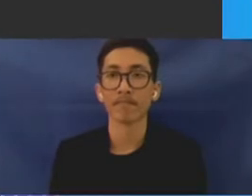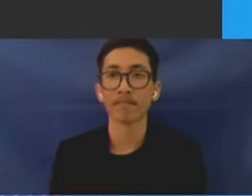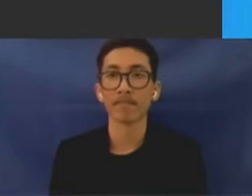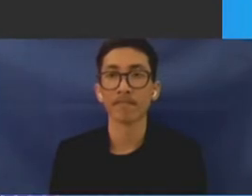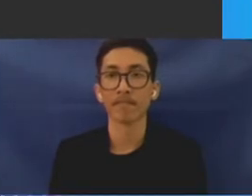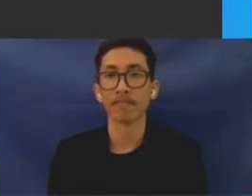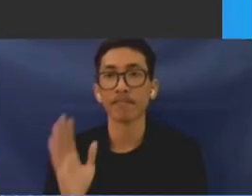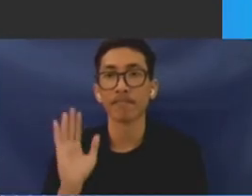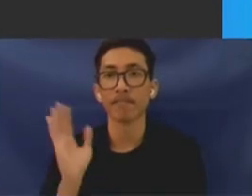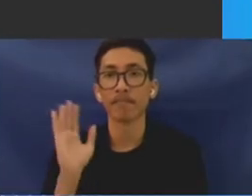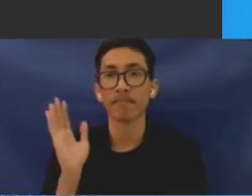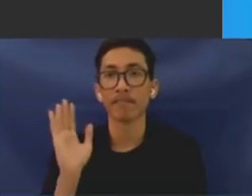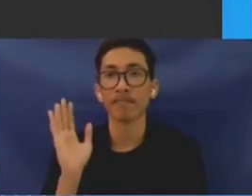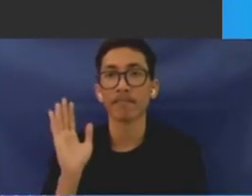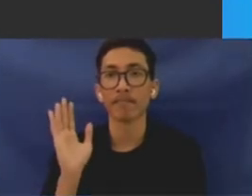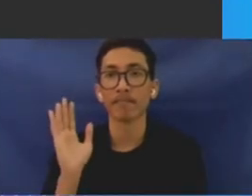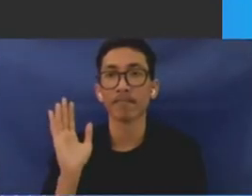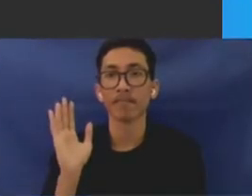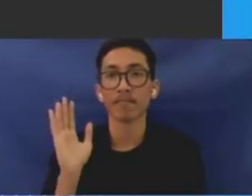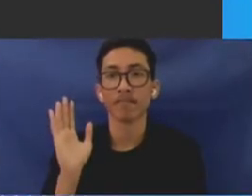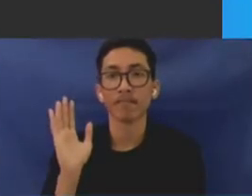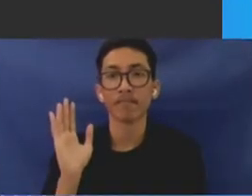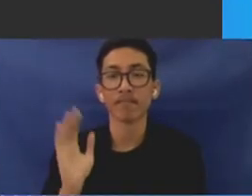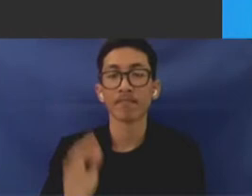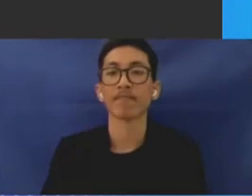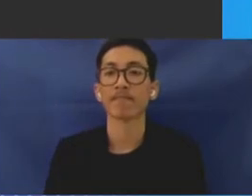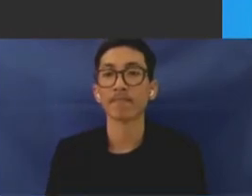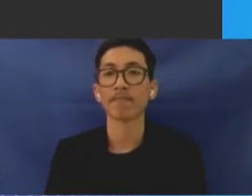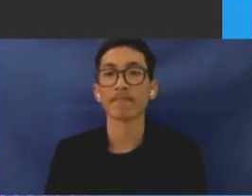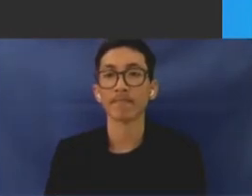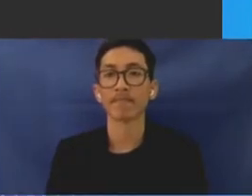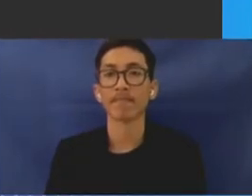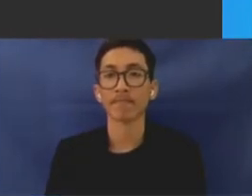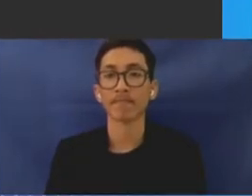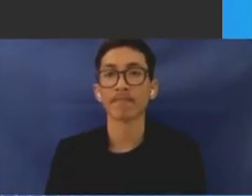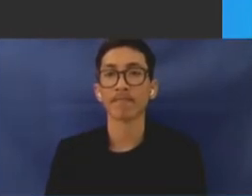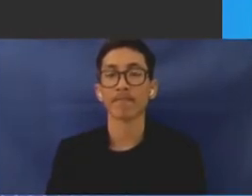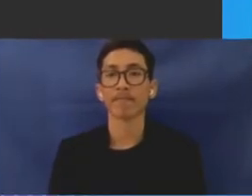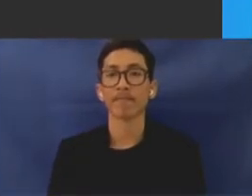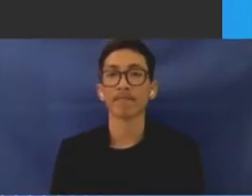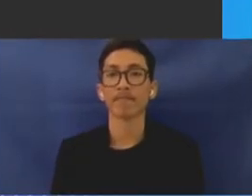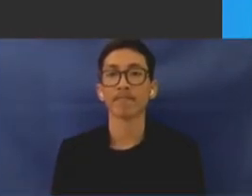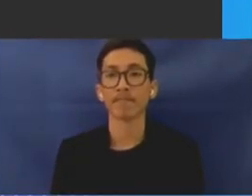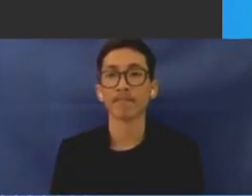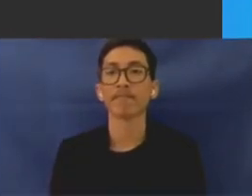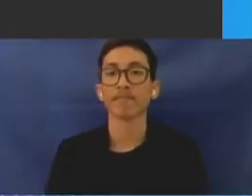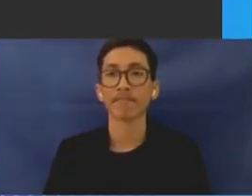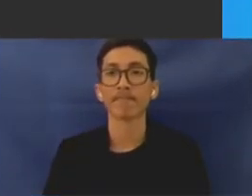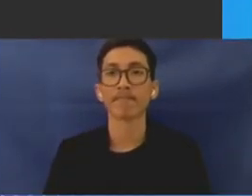Halo? Belum di-mute. Halo? Iya. Iya, Bu. Monggo, Bu. Oke.